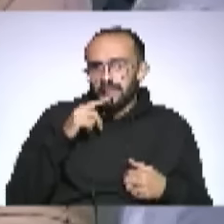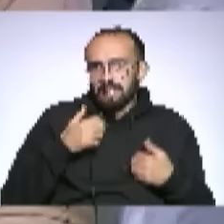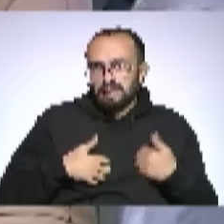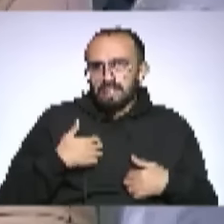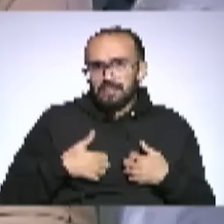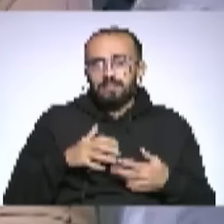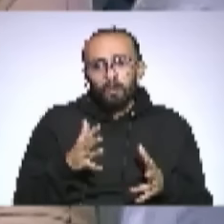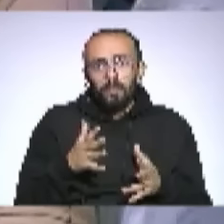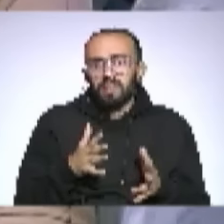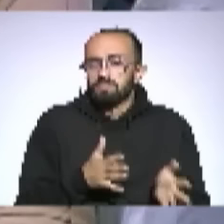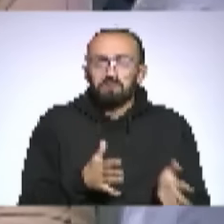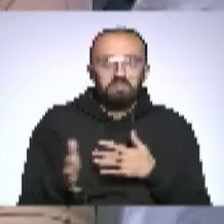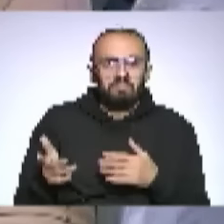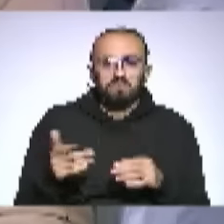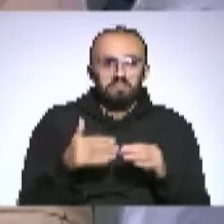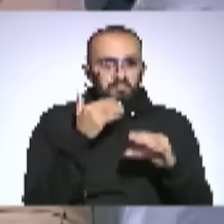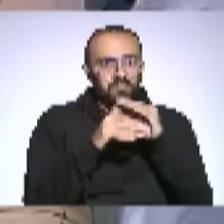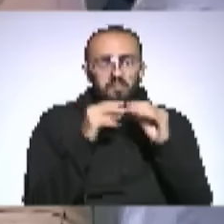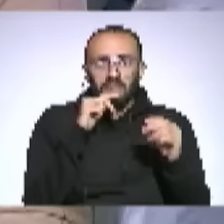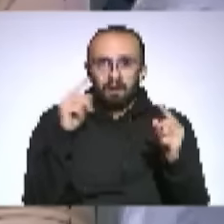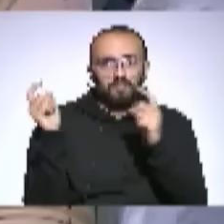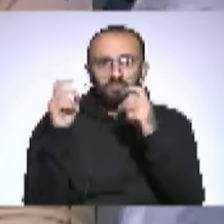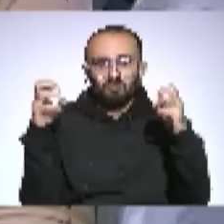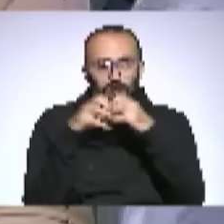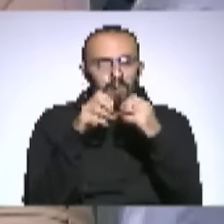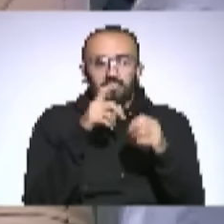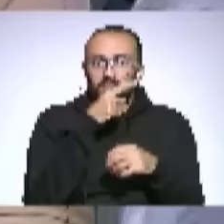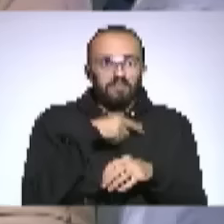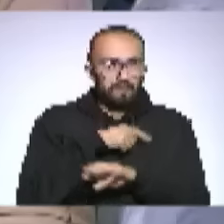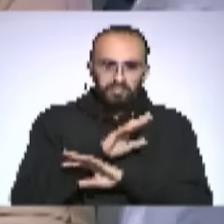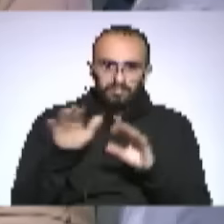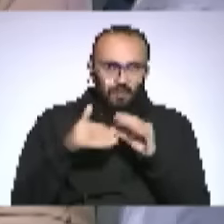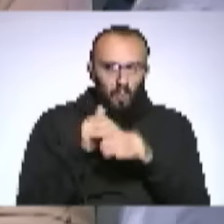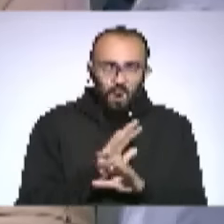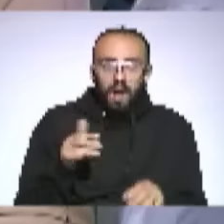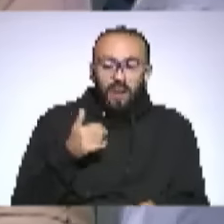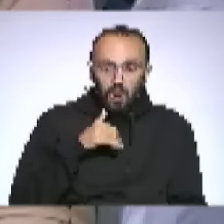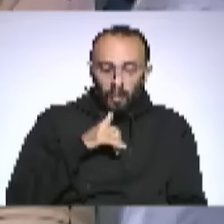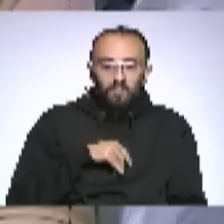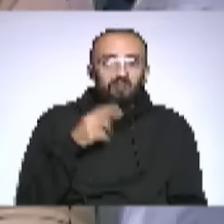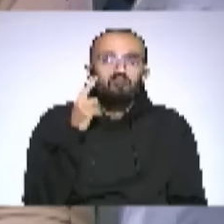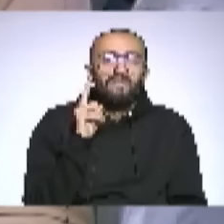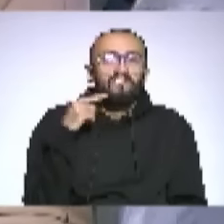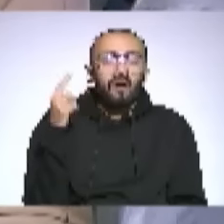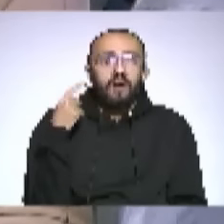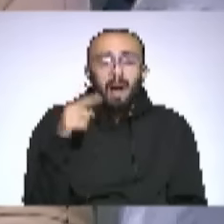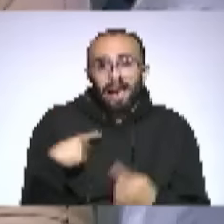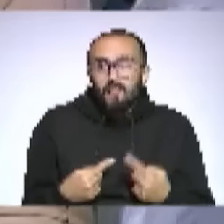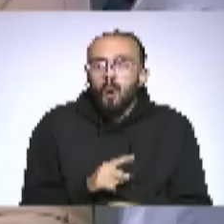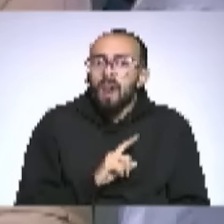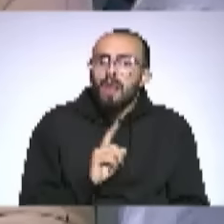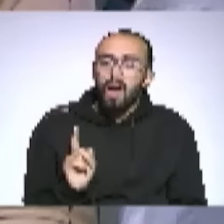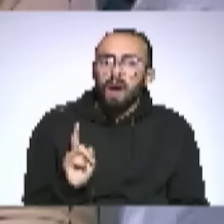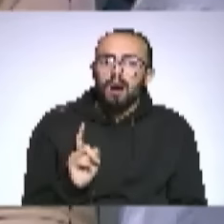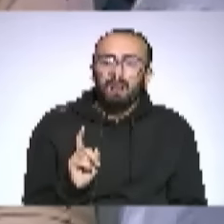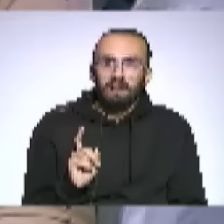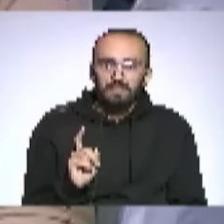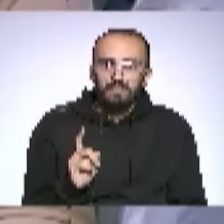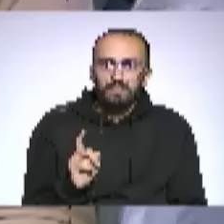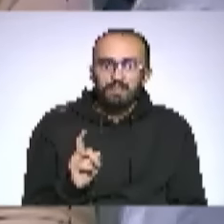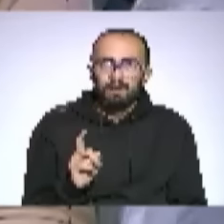والصور ولما اكلمها واتخانق معاها قالت له خلاص انا مش هبعت تاني وانا حاليا مش عارفه افكر اذا كنت اكمل ولا ماكملش